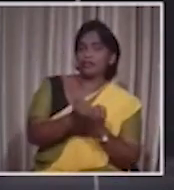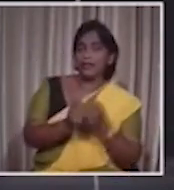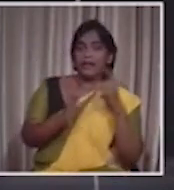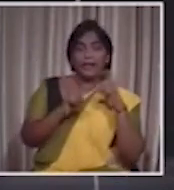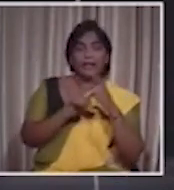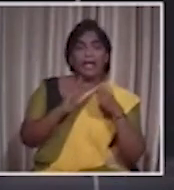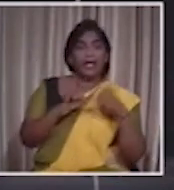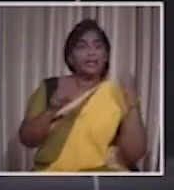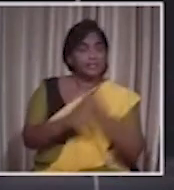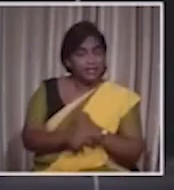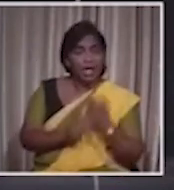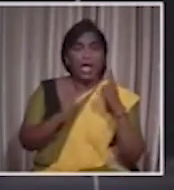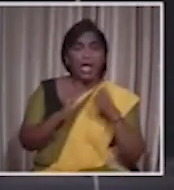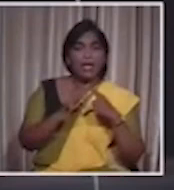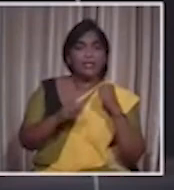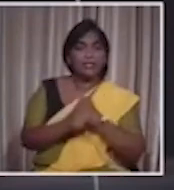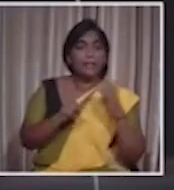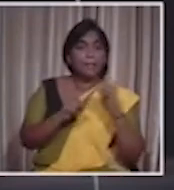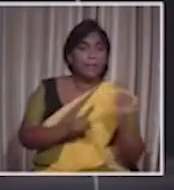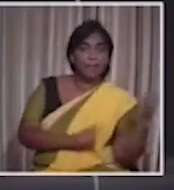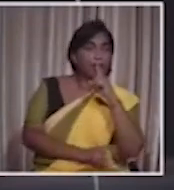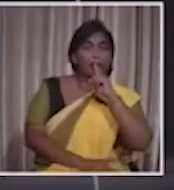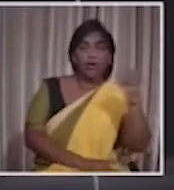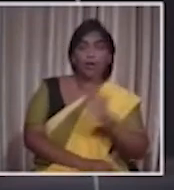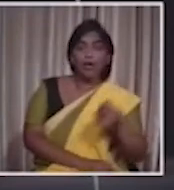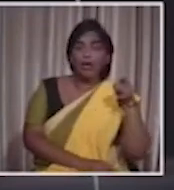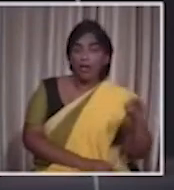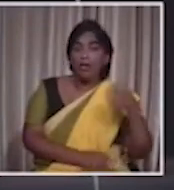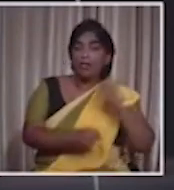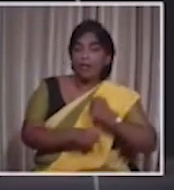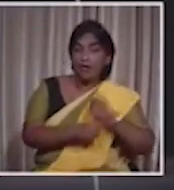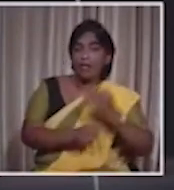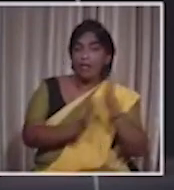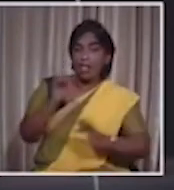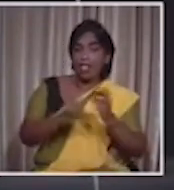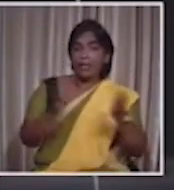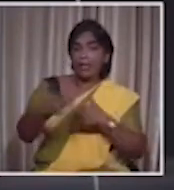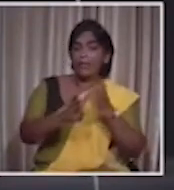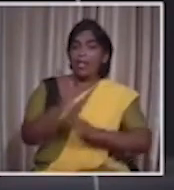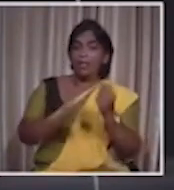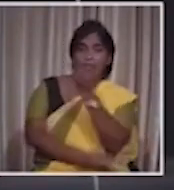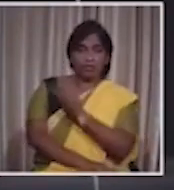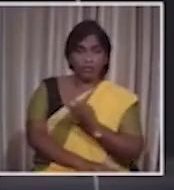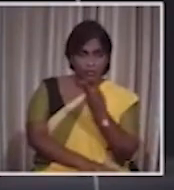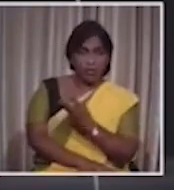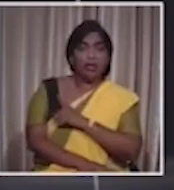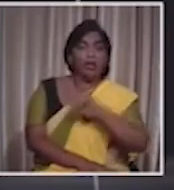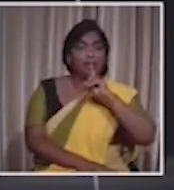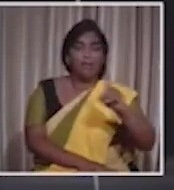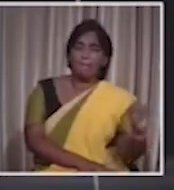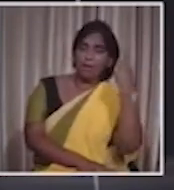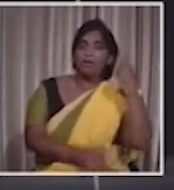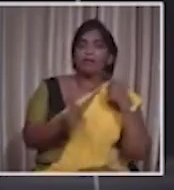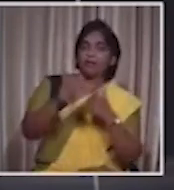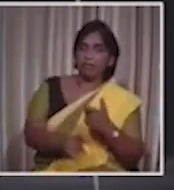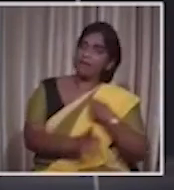DIG කෙනෙක්වත් IGP වත් නෙමෙයි වෙඩි තියන්න කියලා නියෝග දීලා තියෙන මේ ආණ්ඩුවේ රාජ්‍ය අවතුරු සහ කැබිනට් අවතුරු තුන් දෙනෙක්. ඔහු තමයි අනියෝගය දීලා